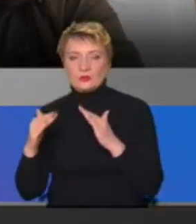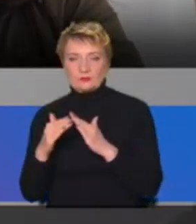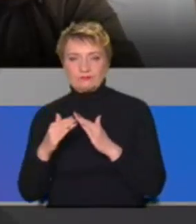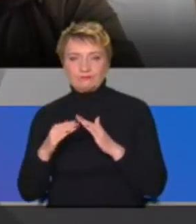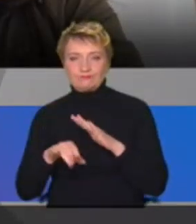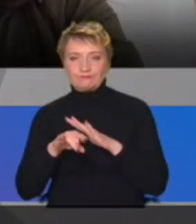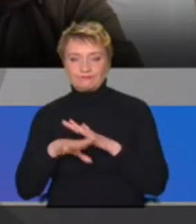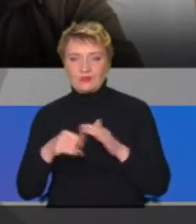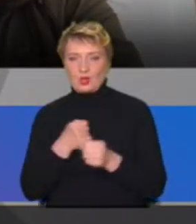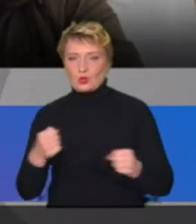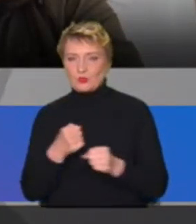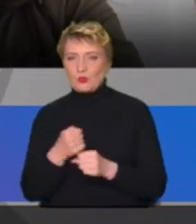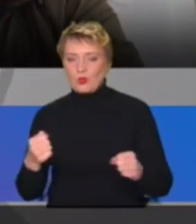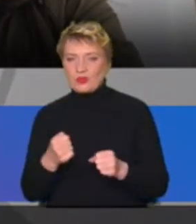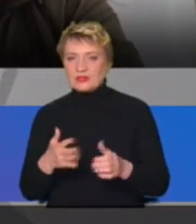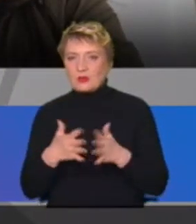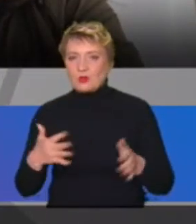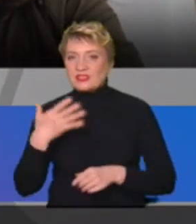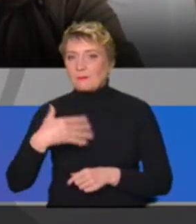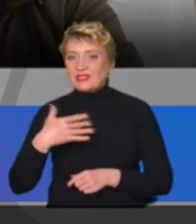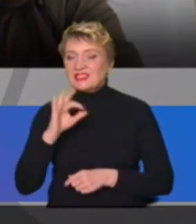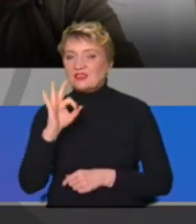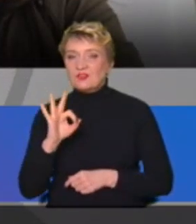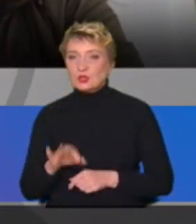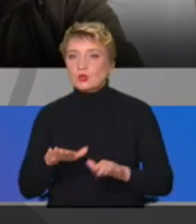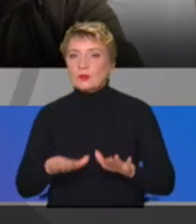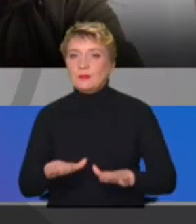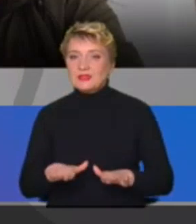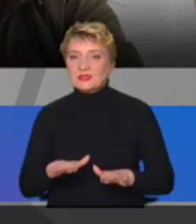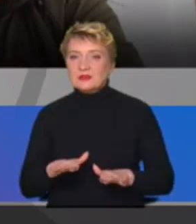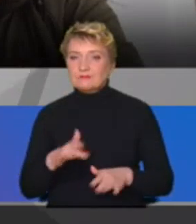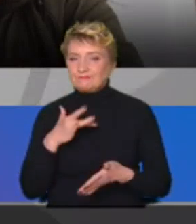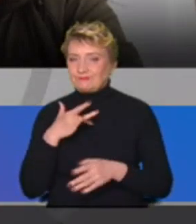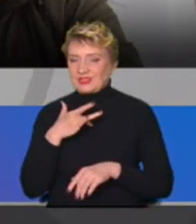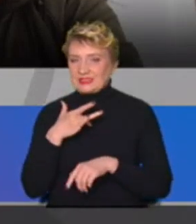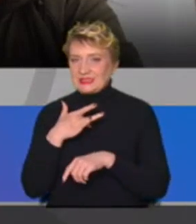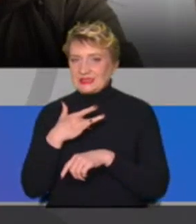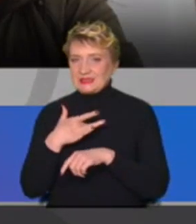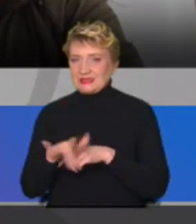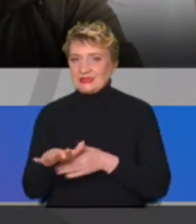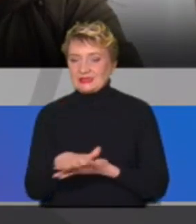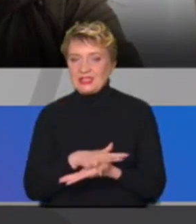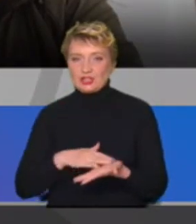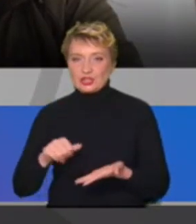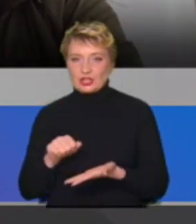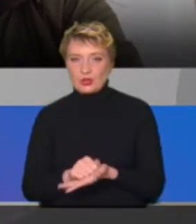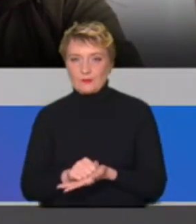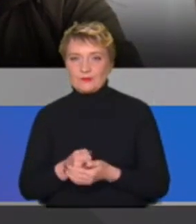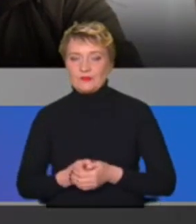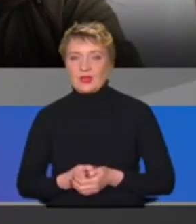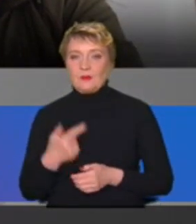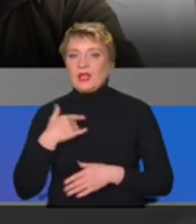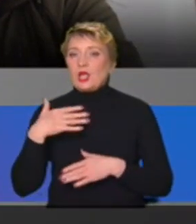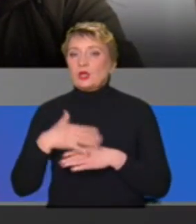розбомблено. Більше ніж 50% міста знищено, це з критичною інфраструктурою. Ми